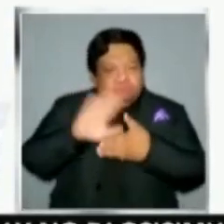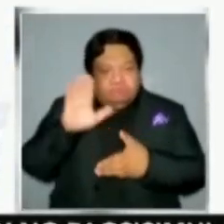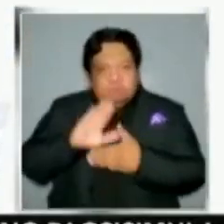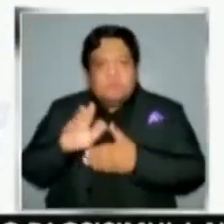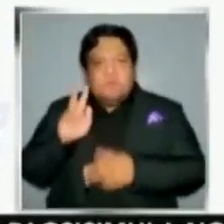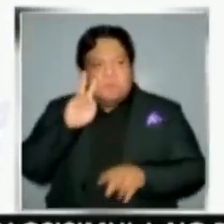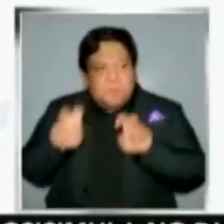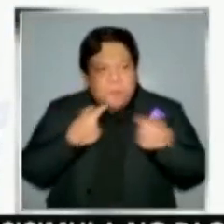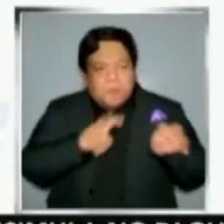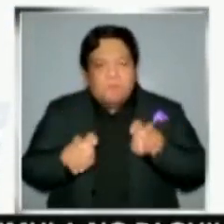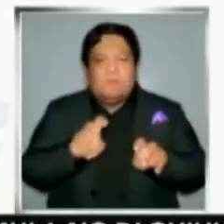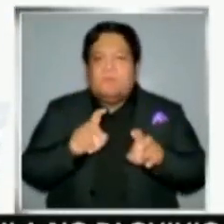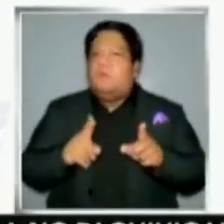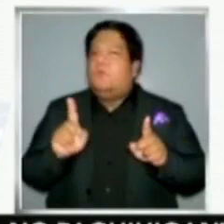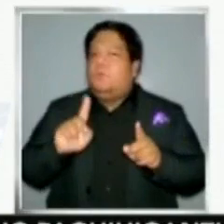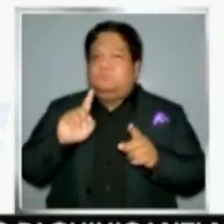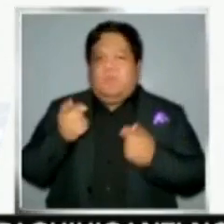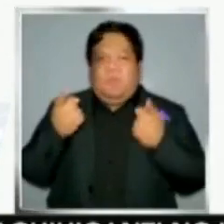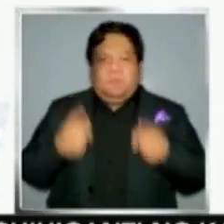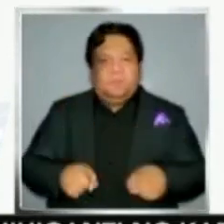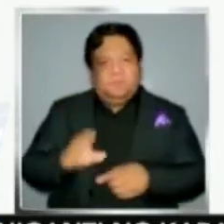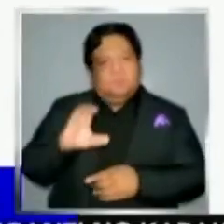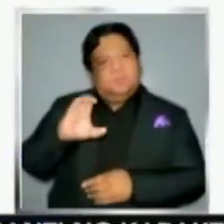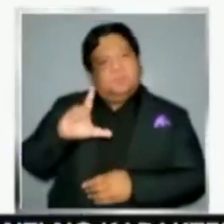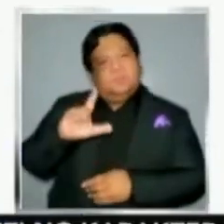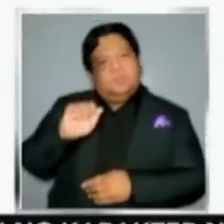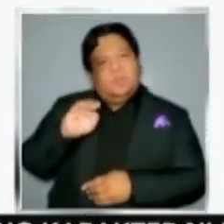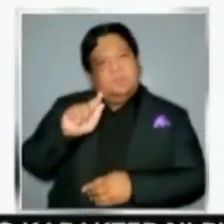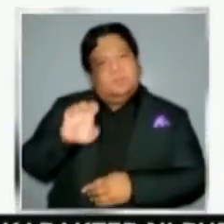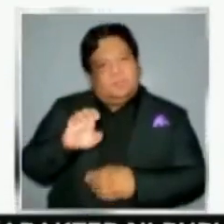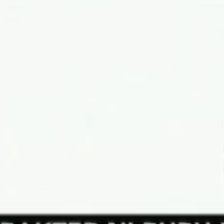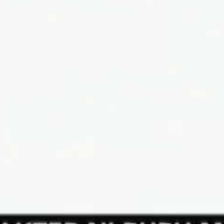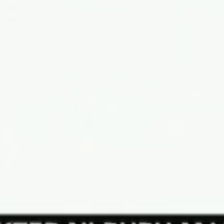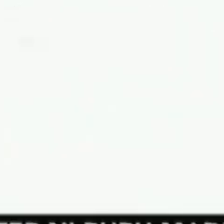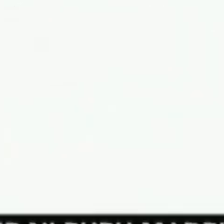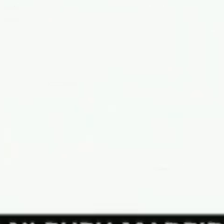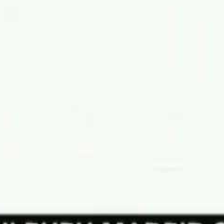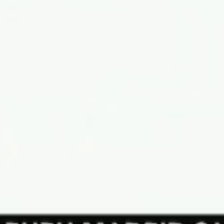climate crisis sa bansa at kung paano nito naapektuhan ang mga tao.